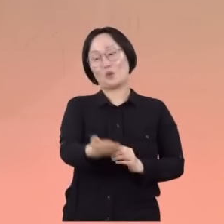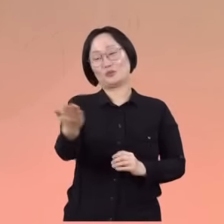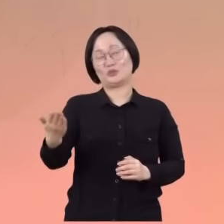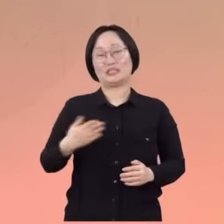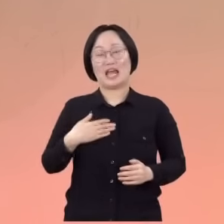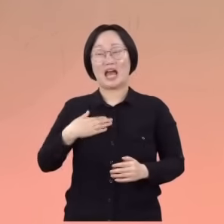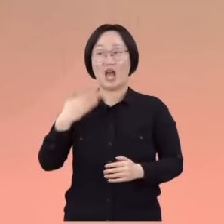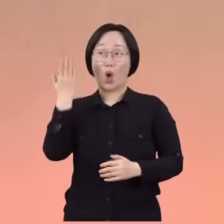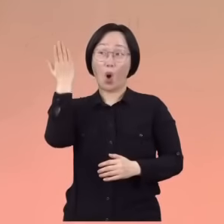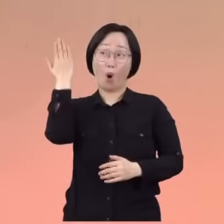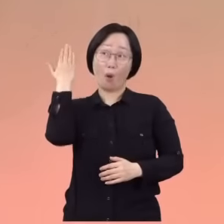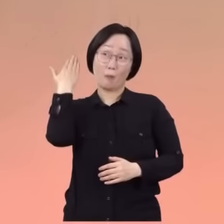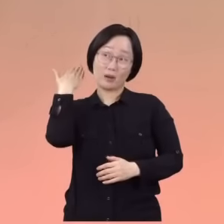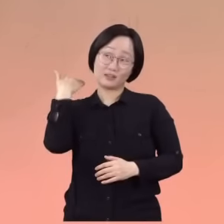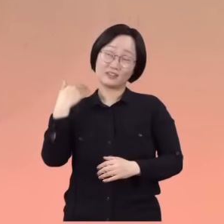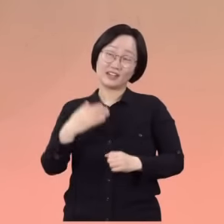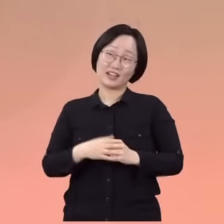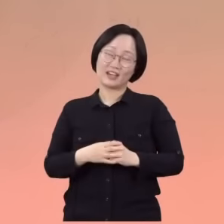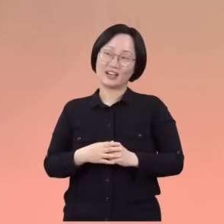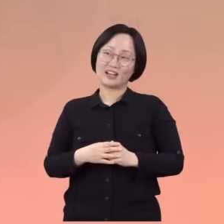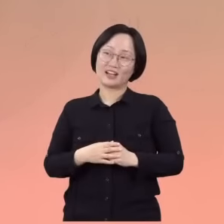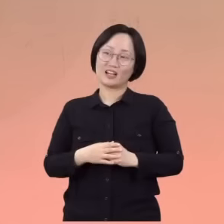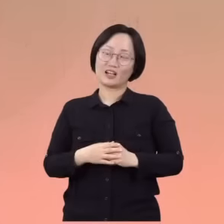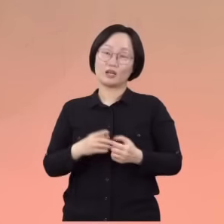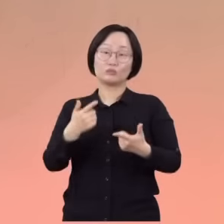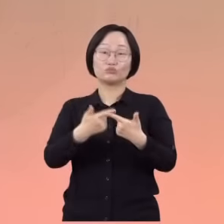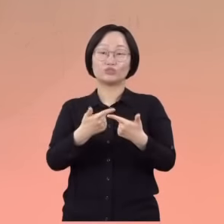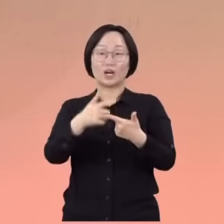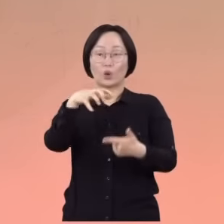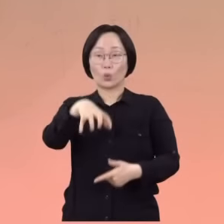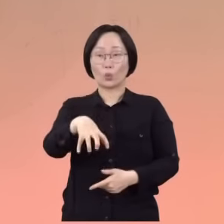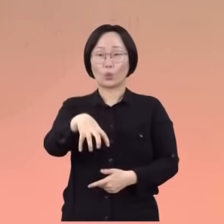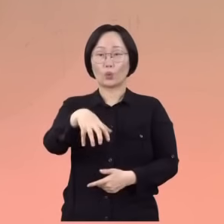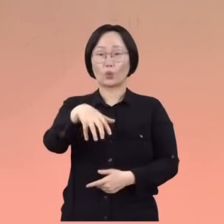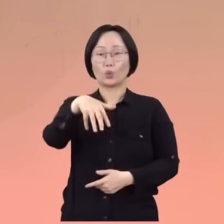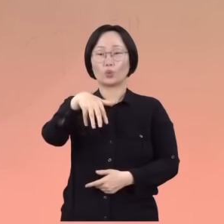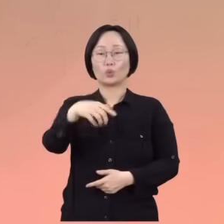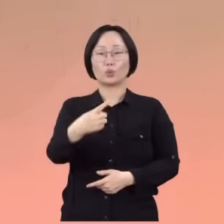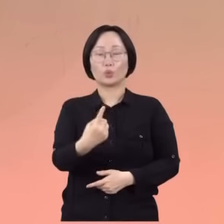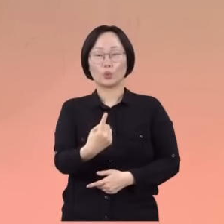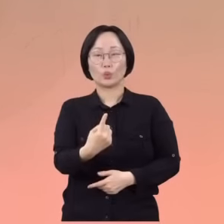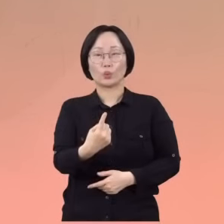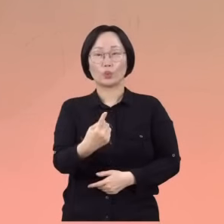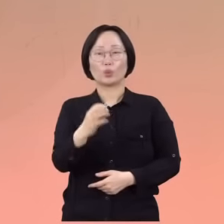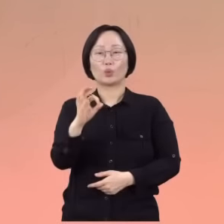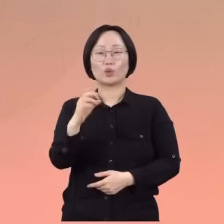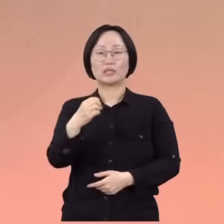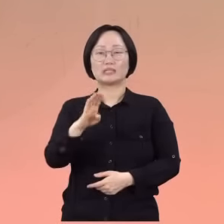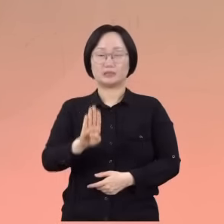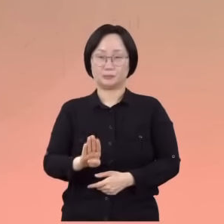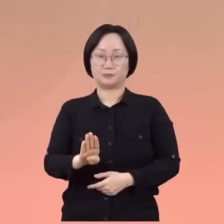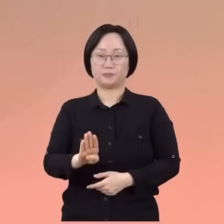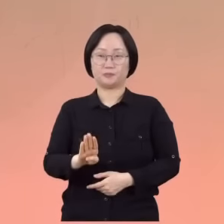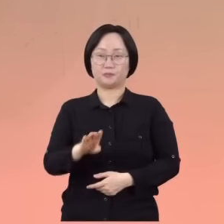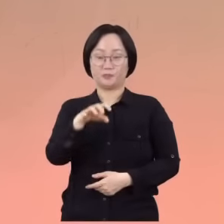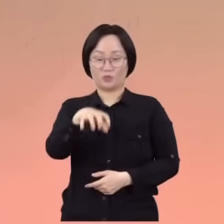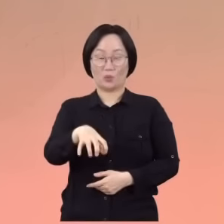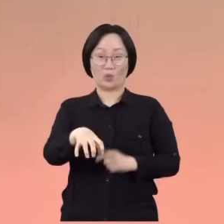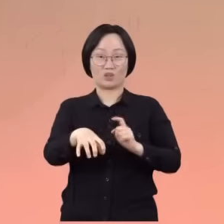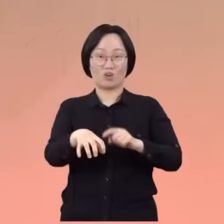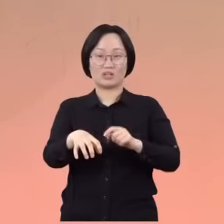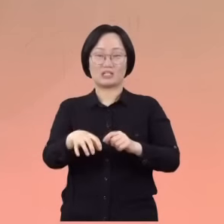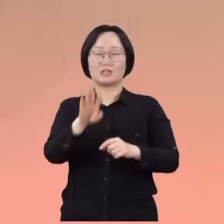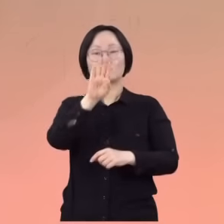부산 초 초읍동 부산 초읍에 있는 불광사는 절에